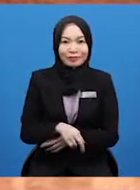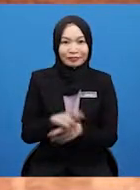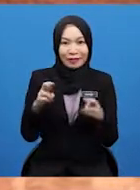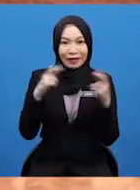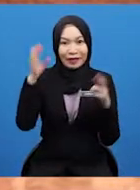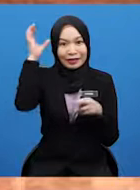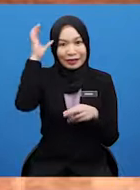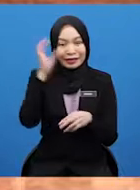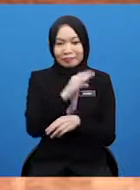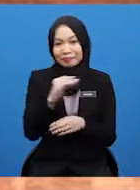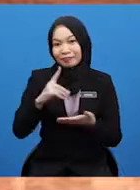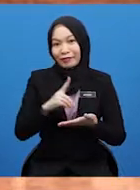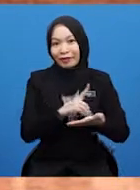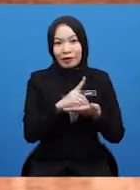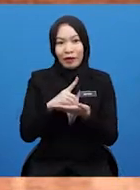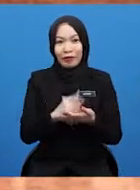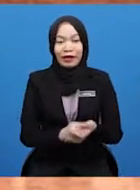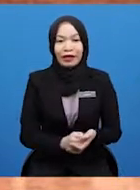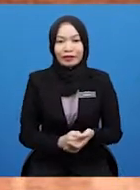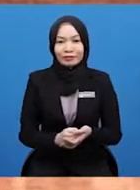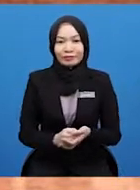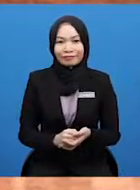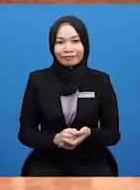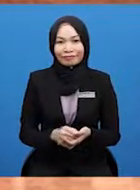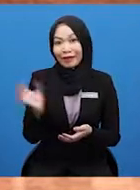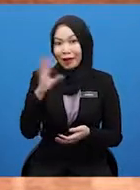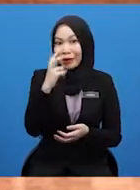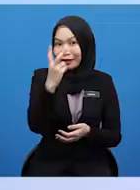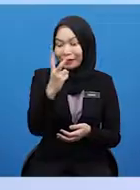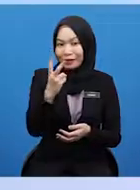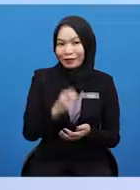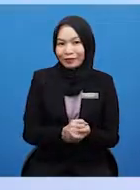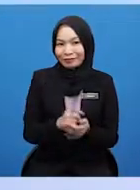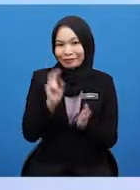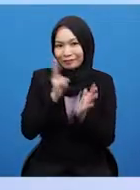Deepavali. Apa kata kita lihat slide ini? Jom!